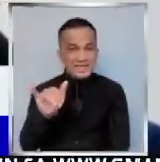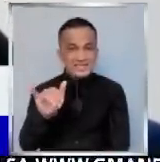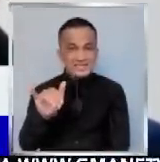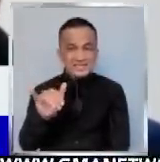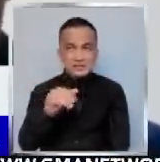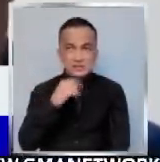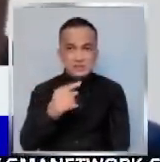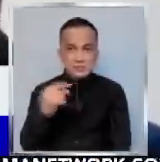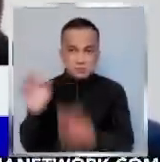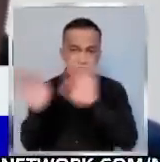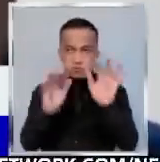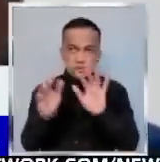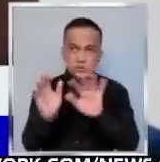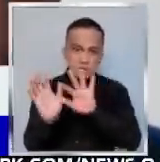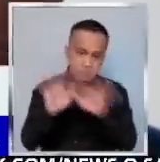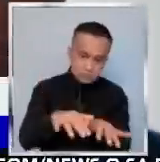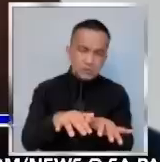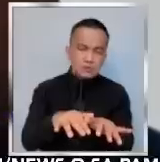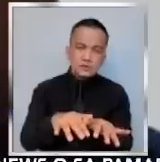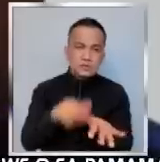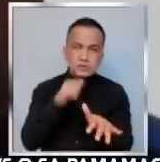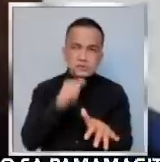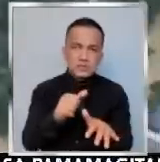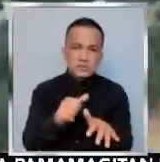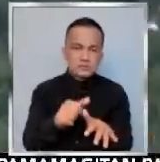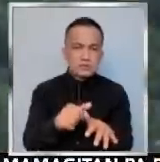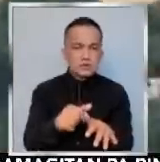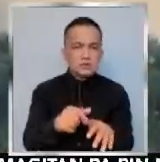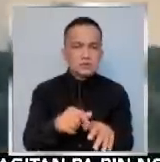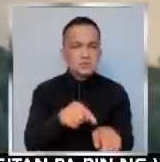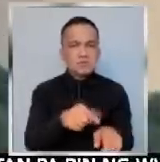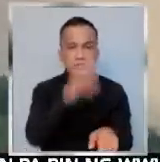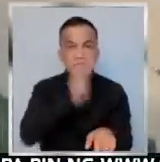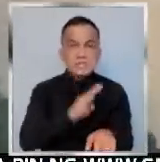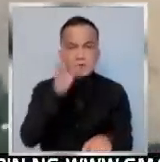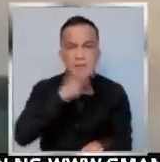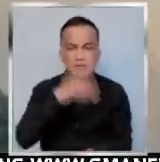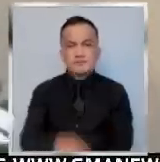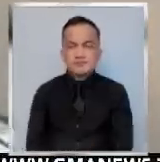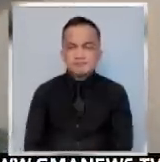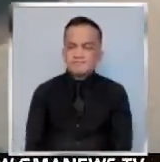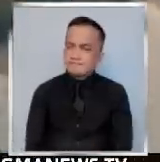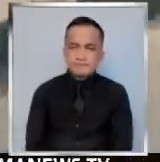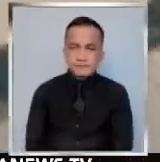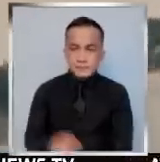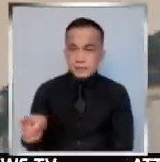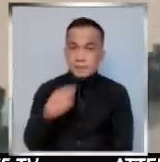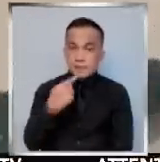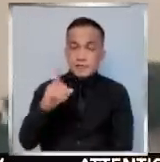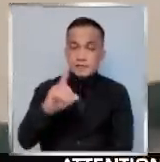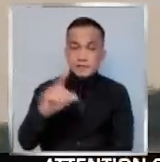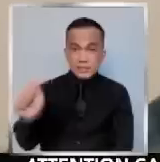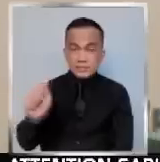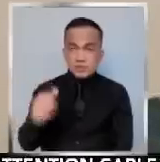ng bagyo, nalagyan ng plug, therefore hindi mabubuo yun o mabubulok yun. Ayon sa Department of Agriculture, umabot na sa 160